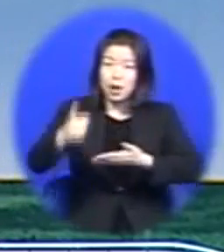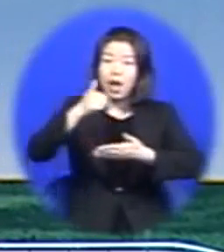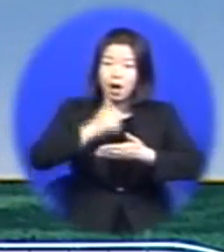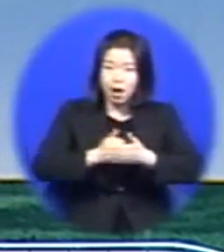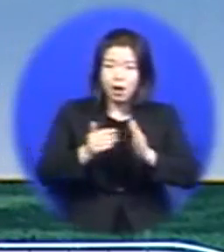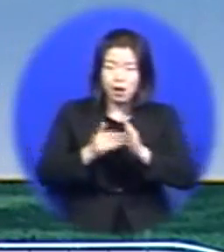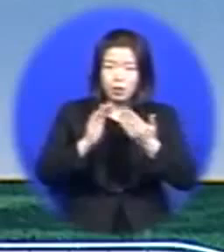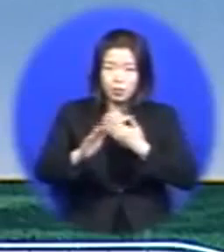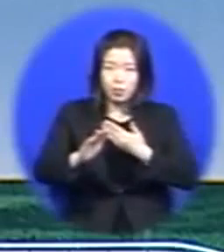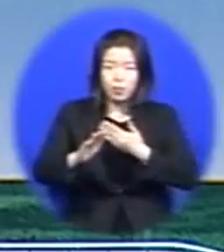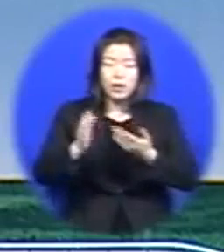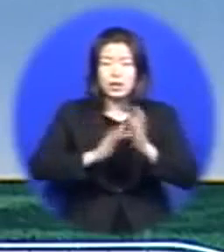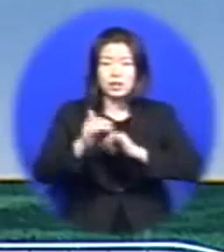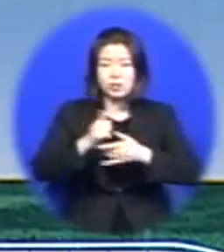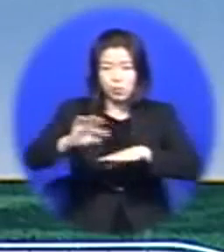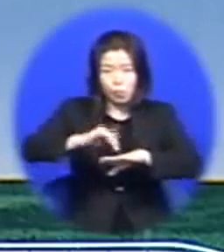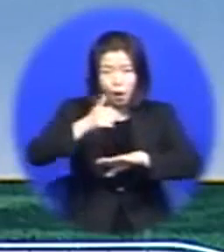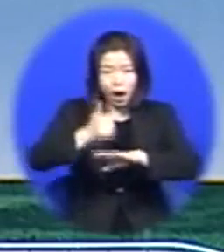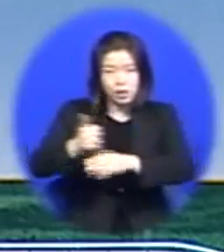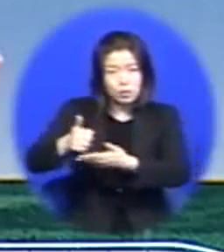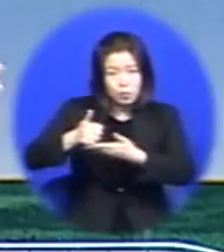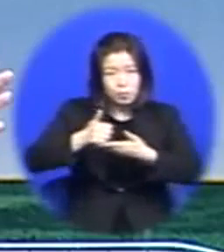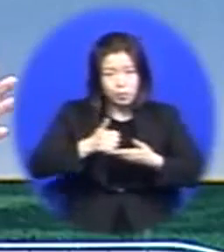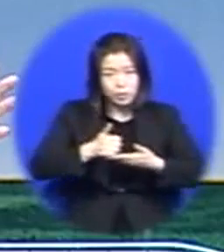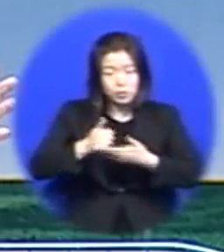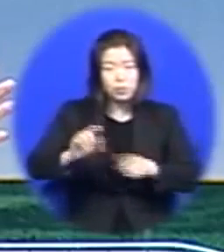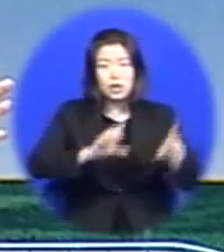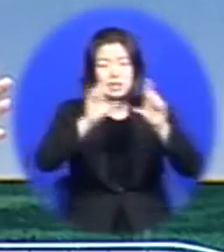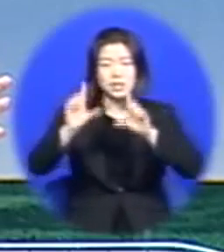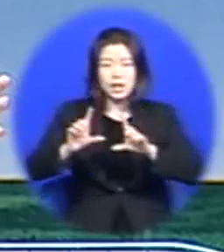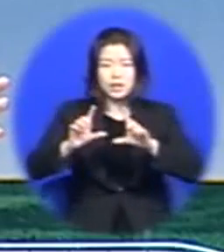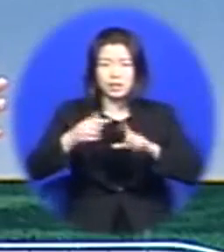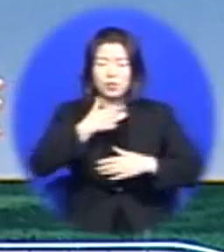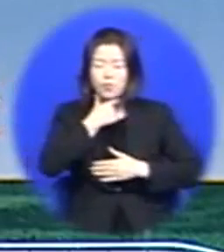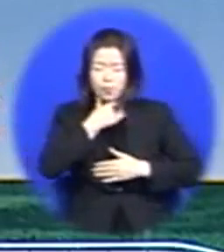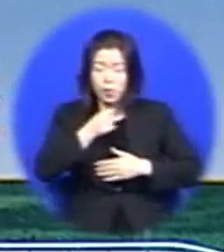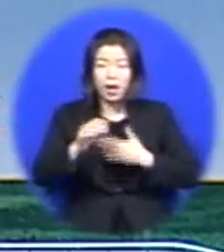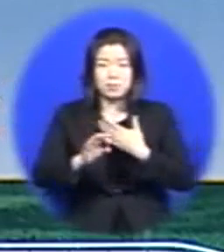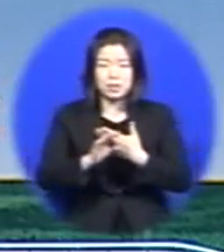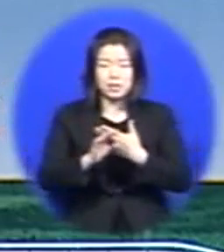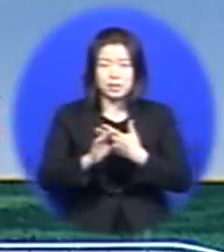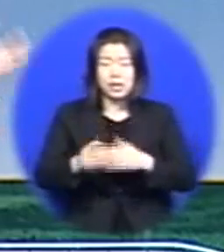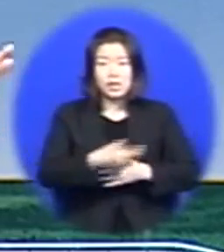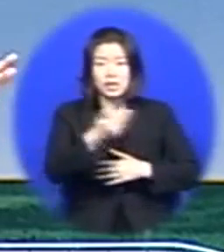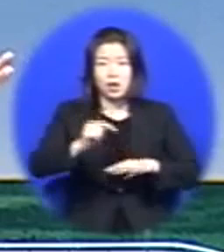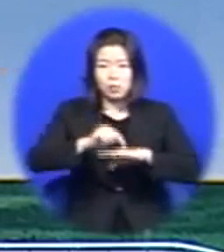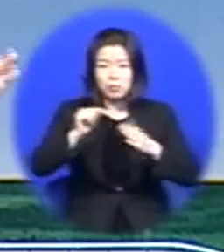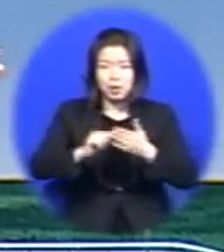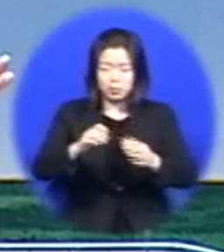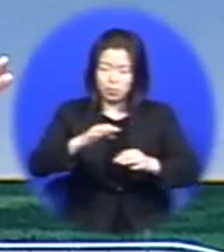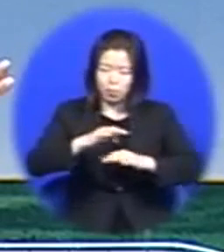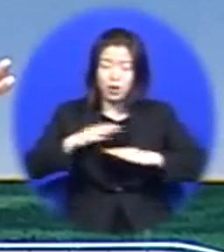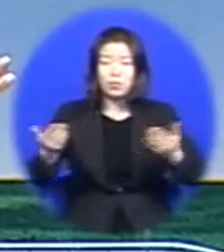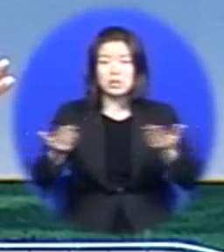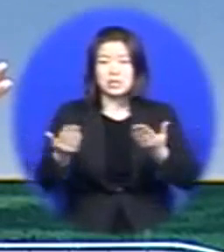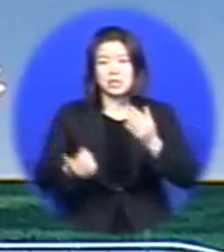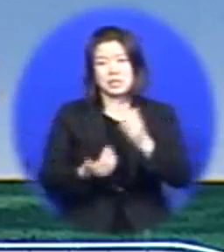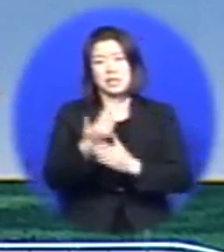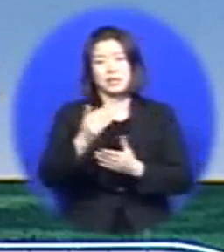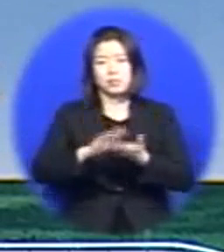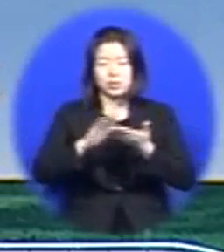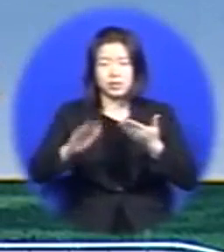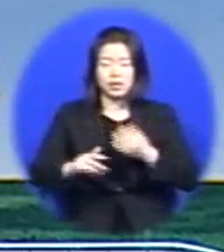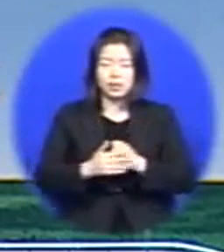영접하고 그 예수님을 왕으로 모시고 살기를 갈망하면 여러분의 마음에 놀라운 일이 일어나요.